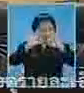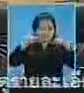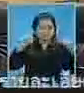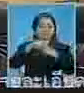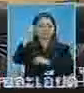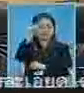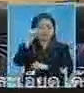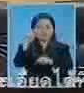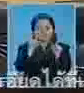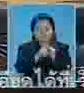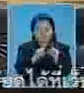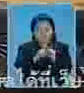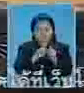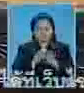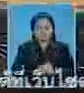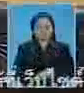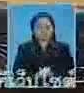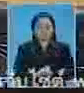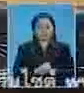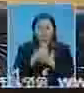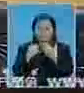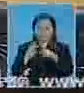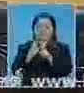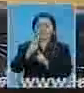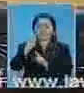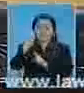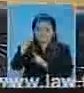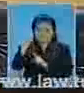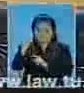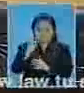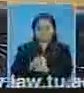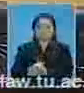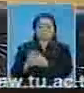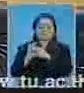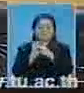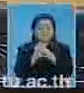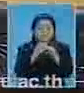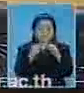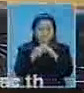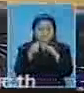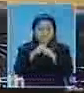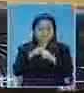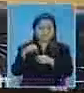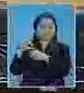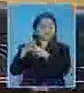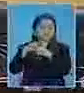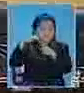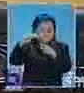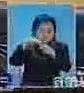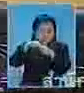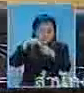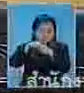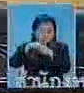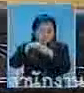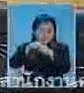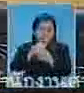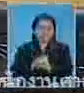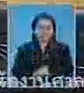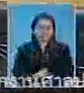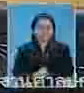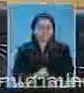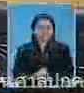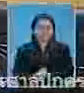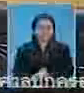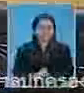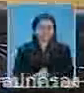คนี้ประเด็นที่6ครับเรื่องของปัญหาน้ำมันท่านก็ใช้คำว่